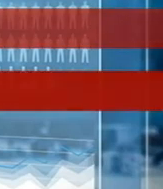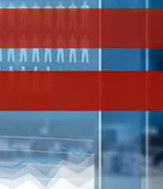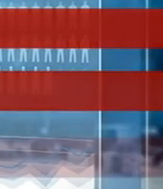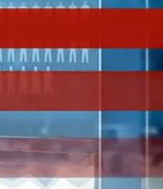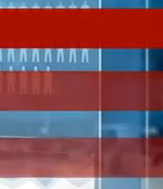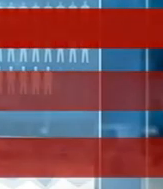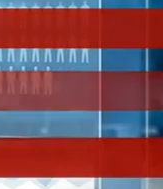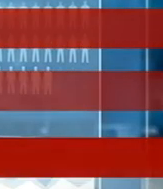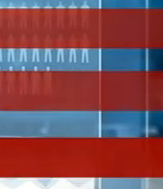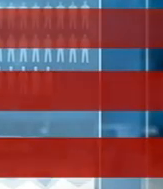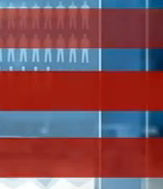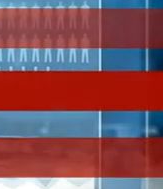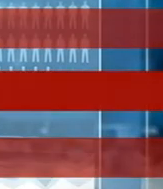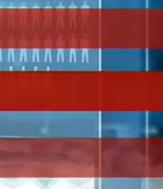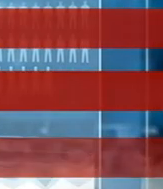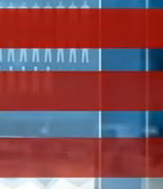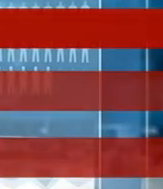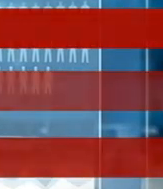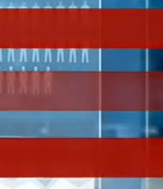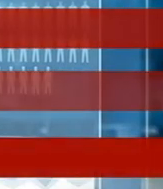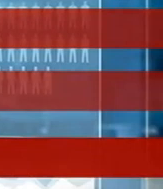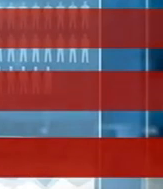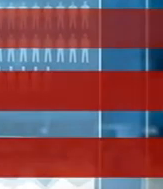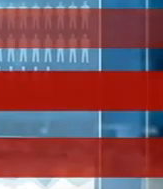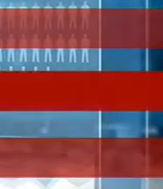još 379 osoba od